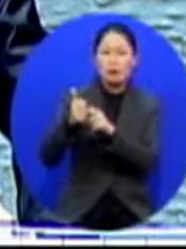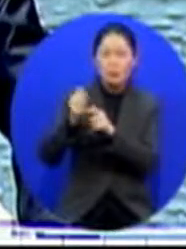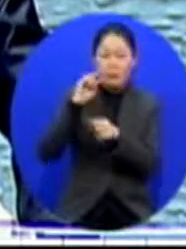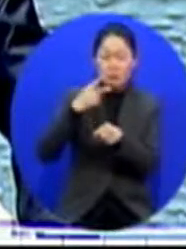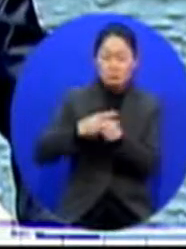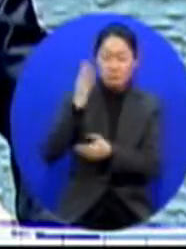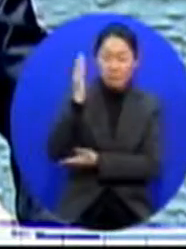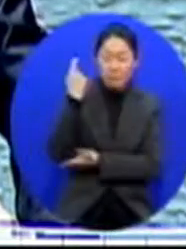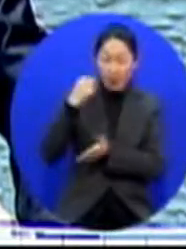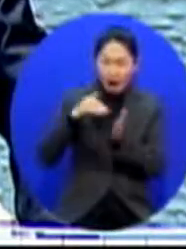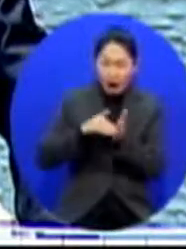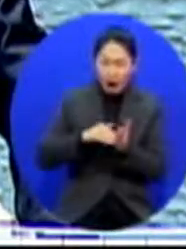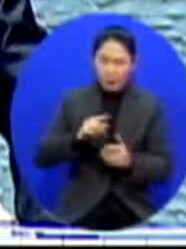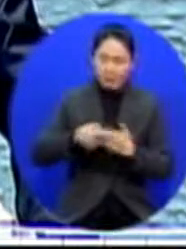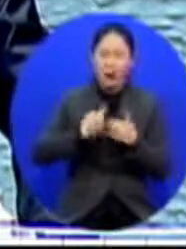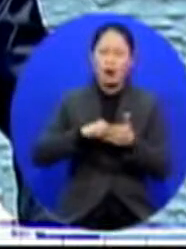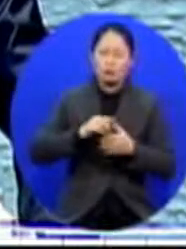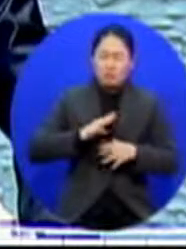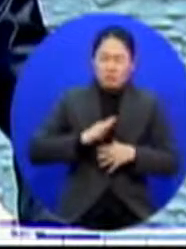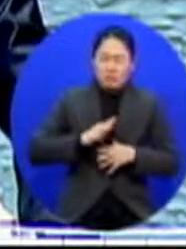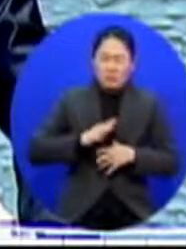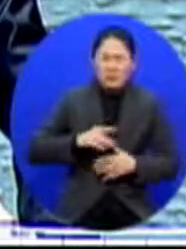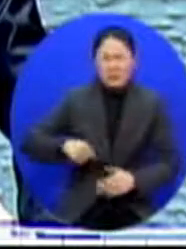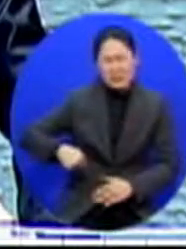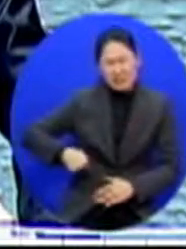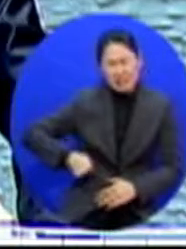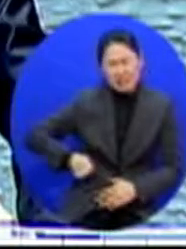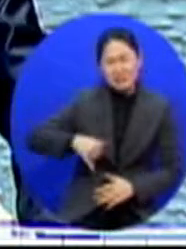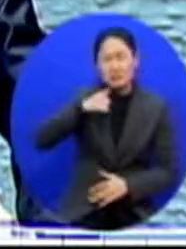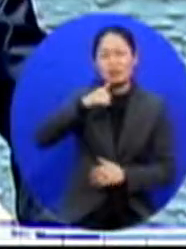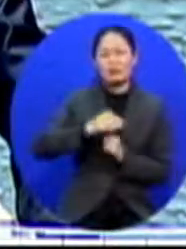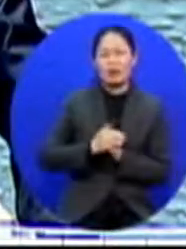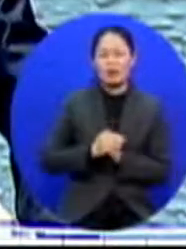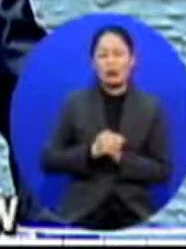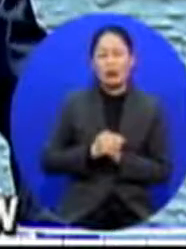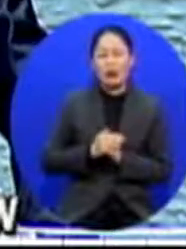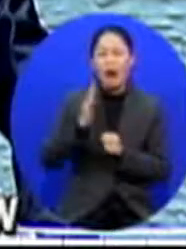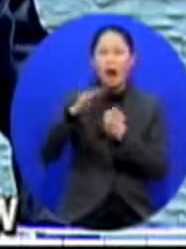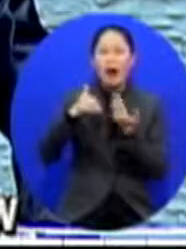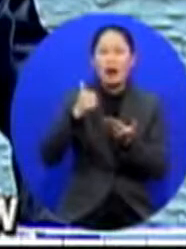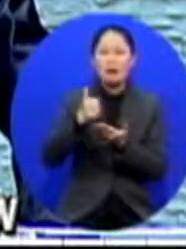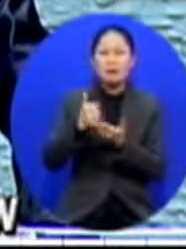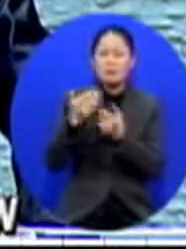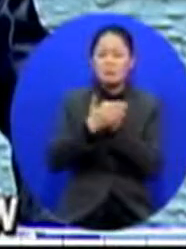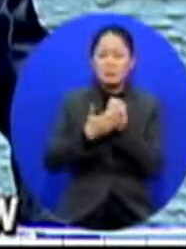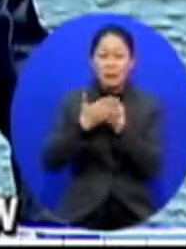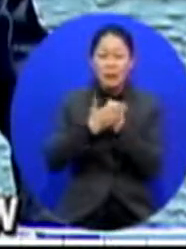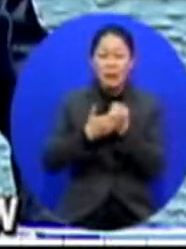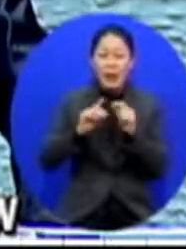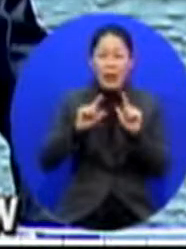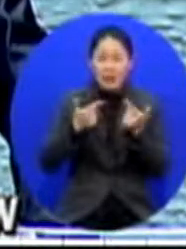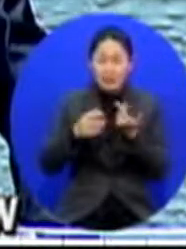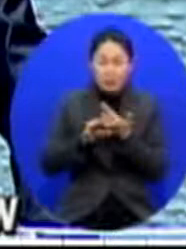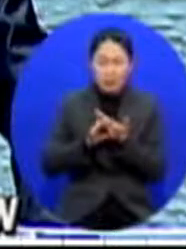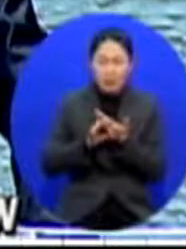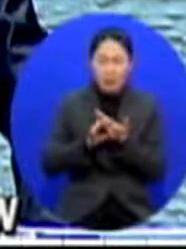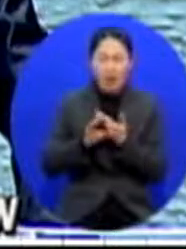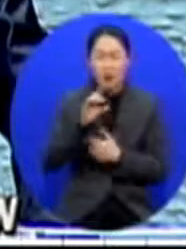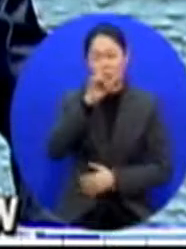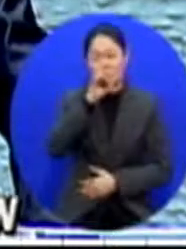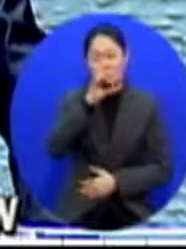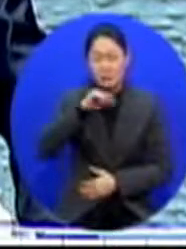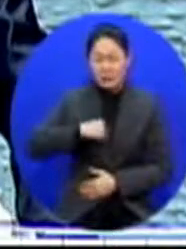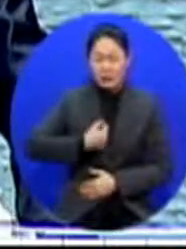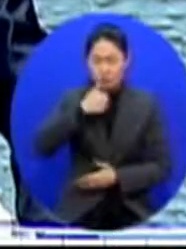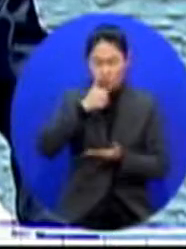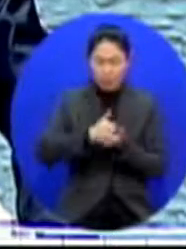두려웠어요 찔림 이 있었어요 하나님의 은혜의 역사가 아니면 있을수가 없죠 자기의 죄를